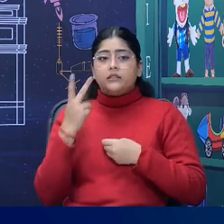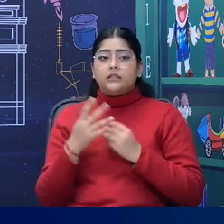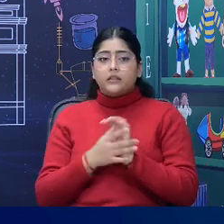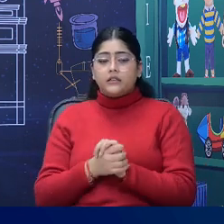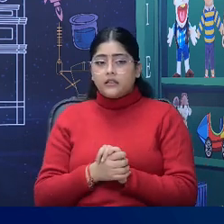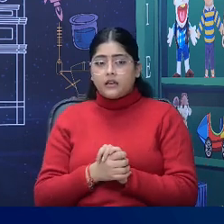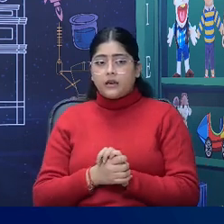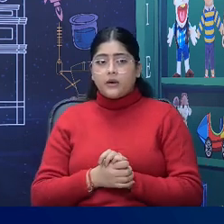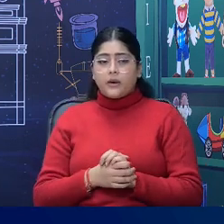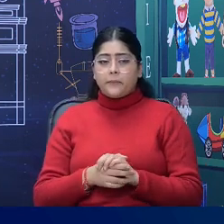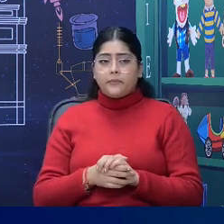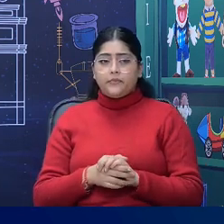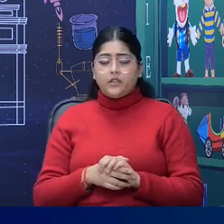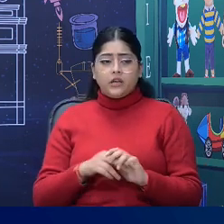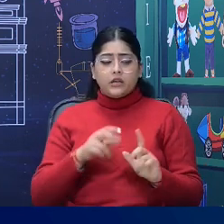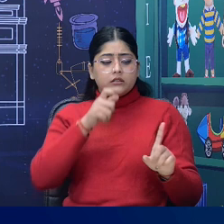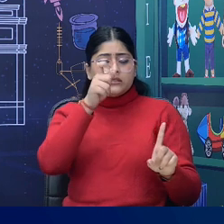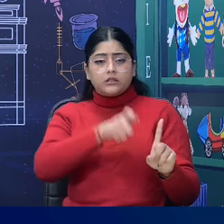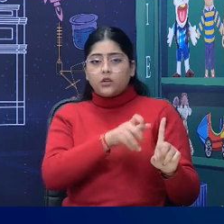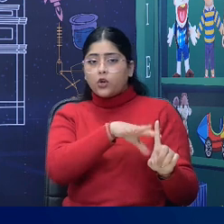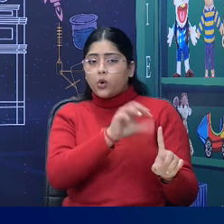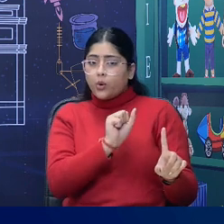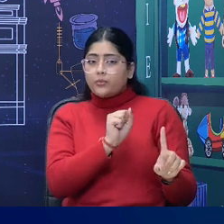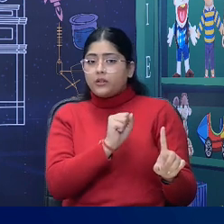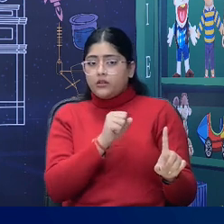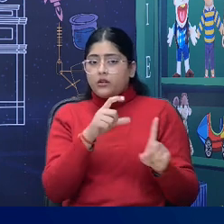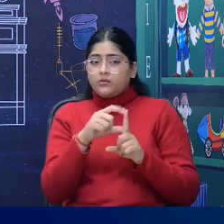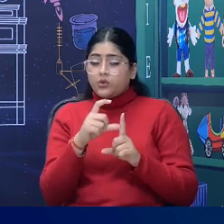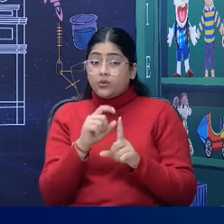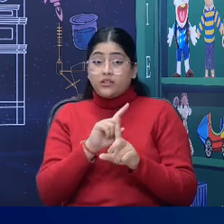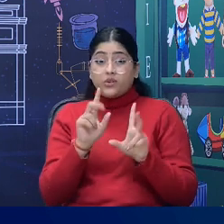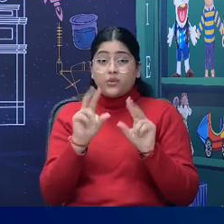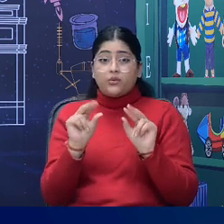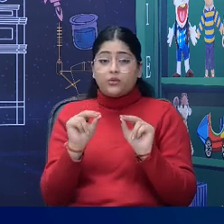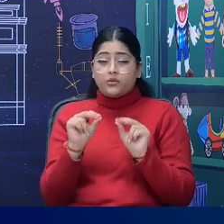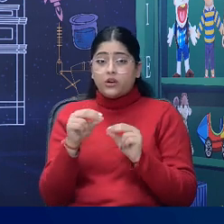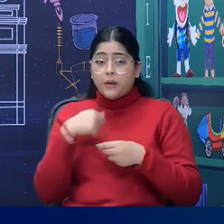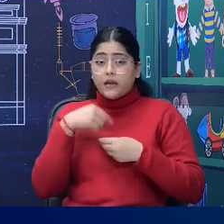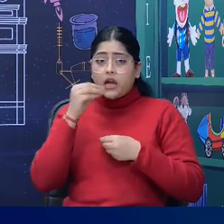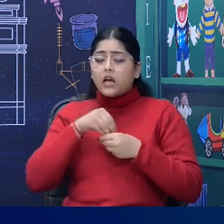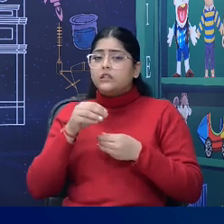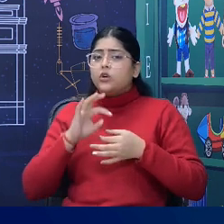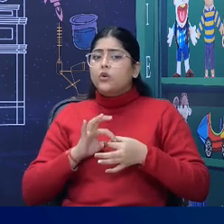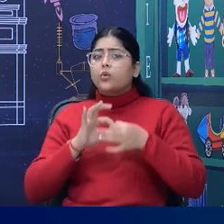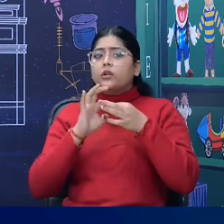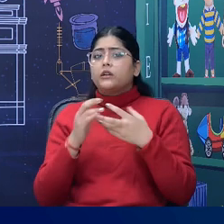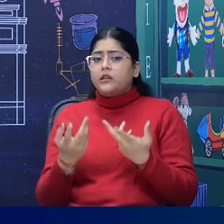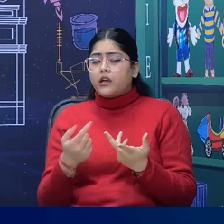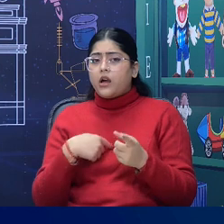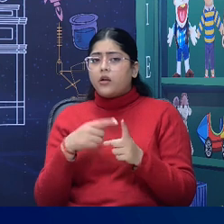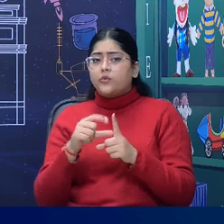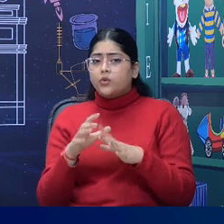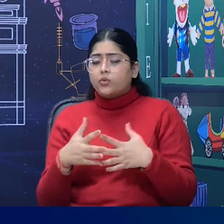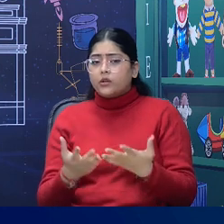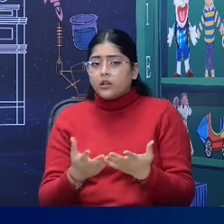अपना मानस तैयार करते हैं ऐसा नहीं करना चाहिए अपनी अपनी मौलिकता को बना के रखना चाहिए जरूरी नहीं कि जिस कार्य में वो